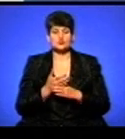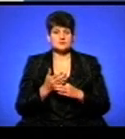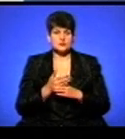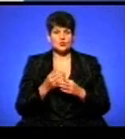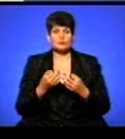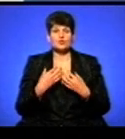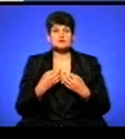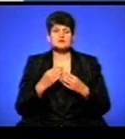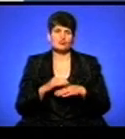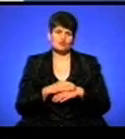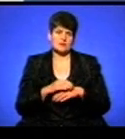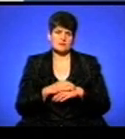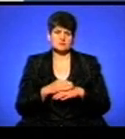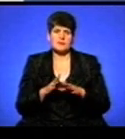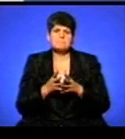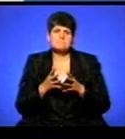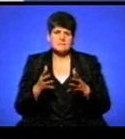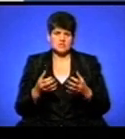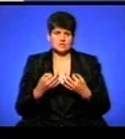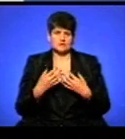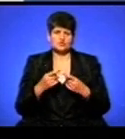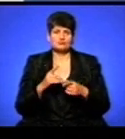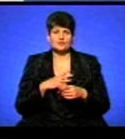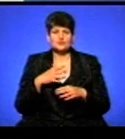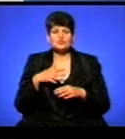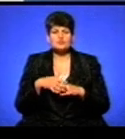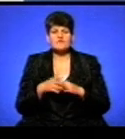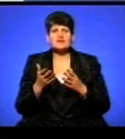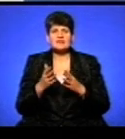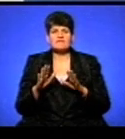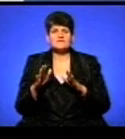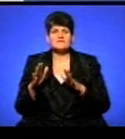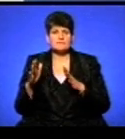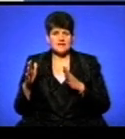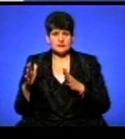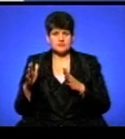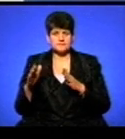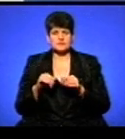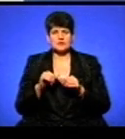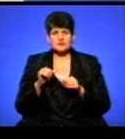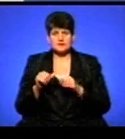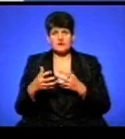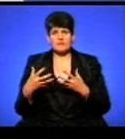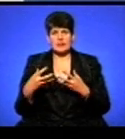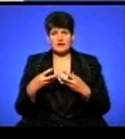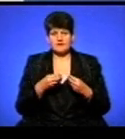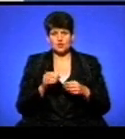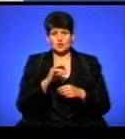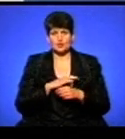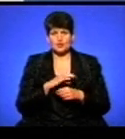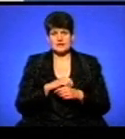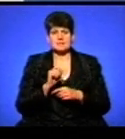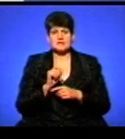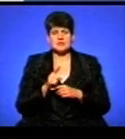розкажіть, будь ласка, більше, роз'ясніть, щоб було зрозуміло, у яких випадках, зокрема, впливають до ходи на